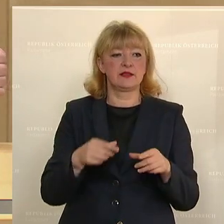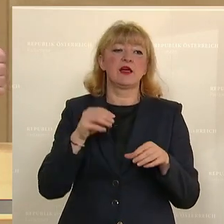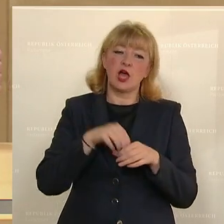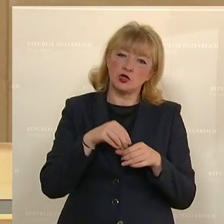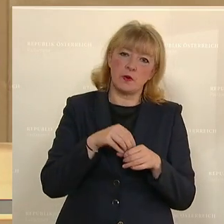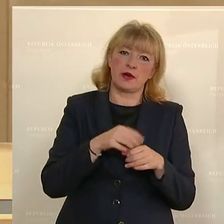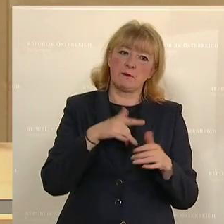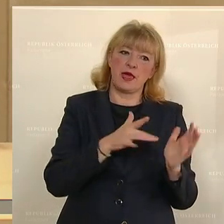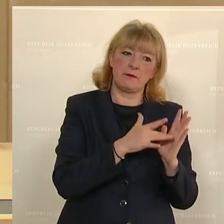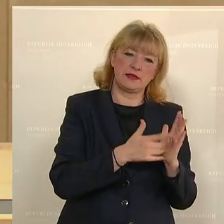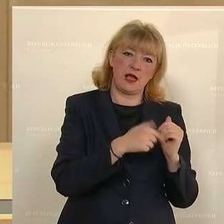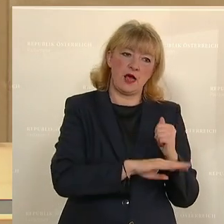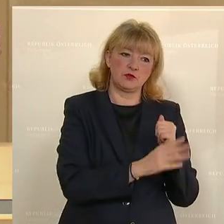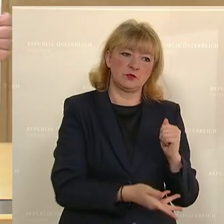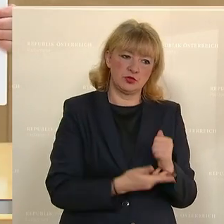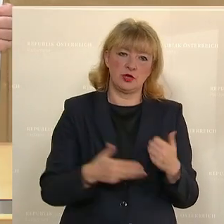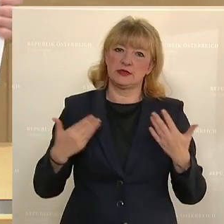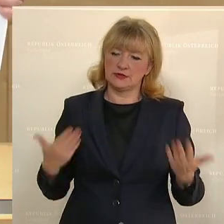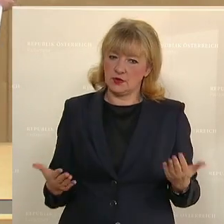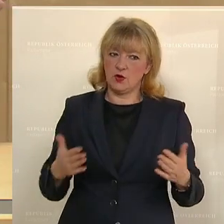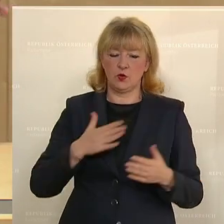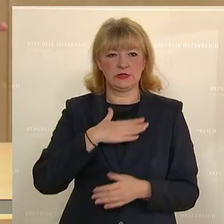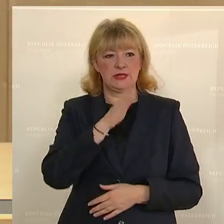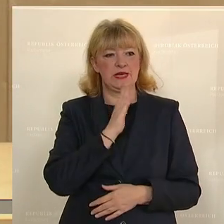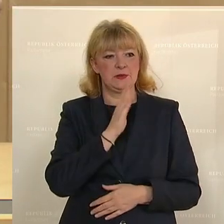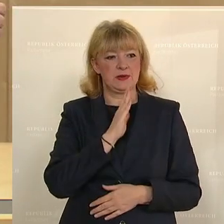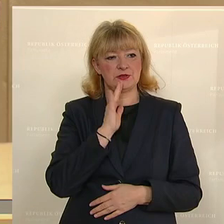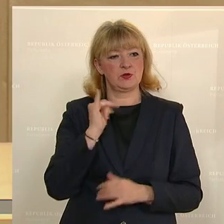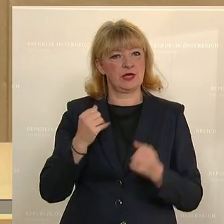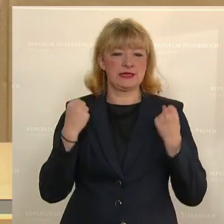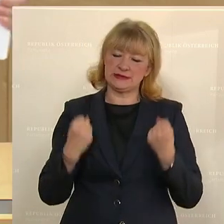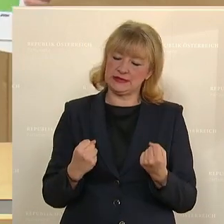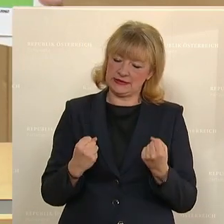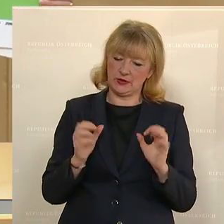mehr Mittel aus dem Budget. In diesem Sinne, unsere Pensionen sind erfreulich sicher